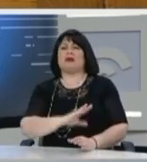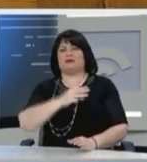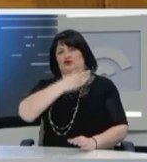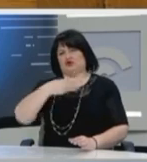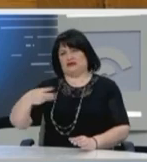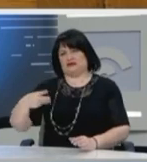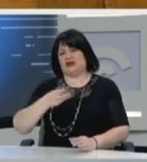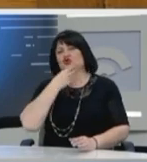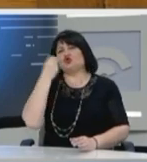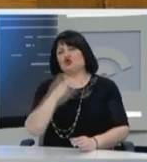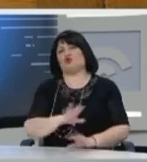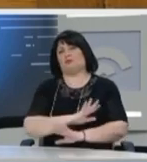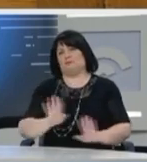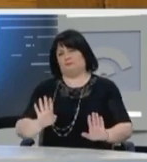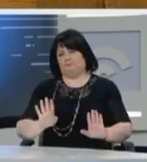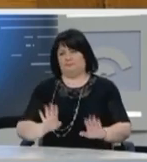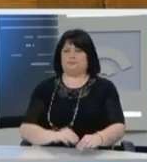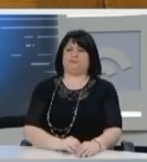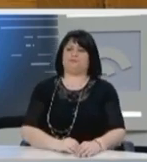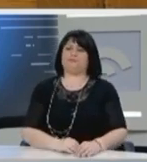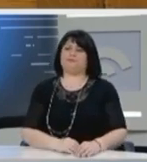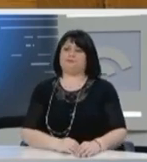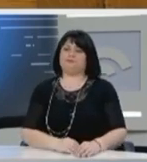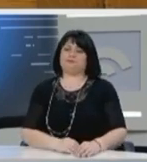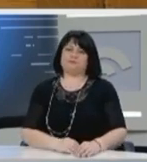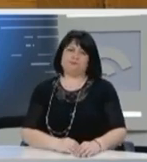πράγμα. Λοιπόν,